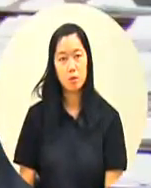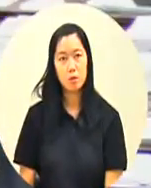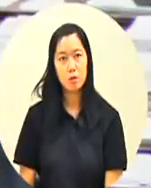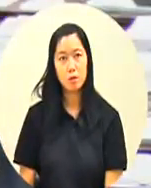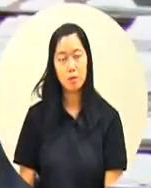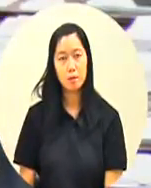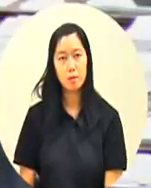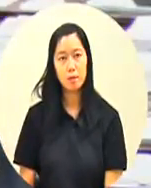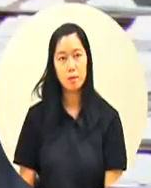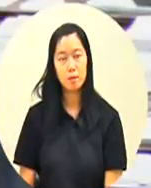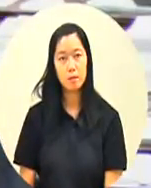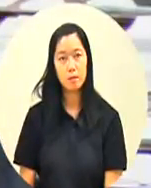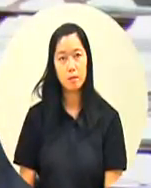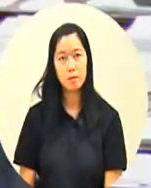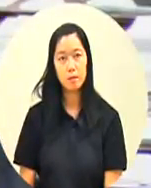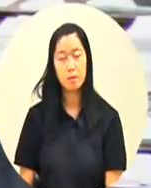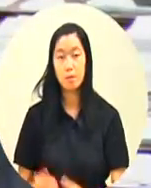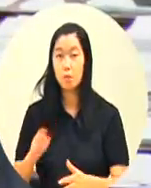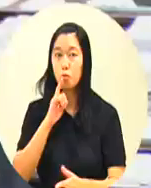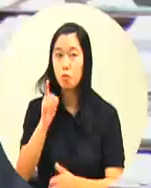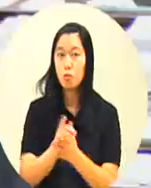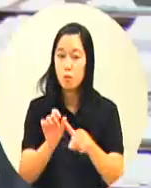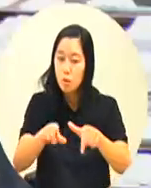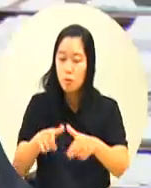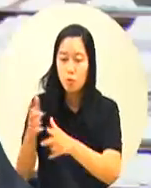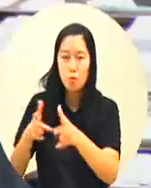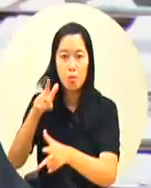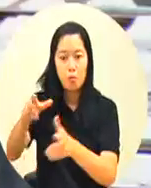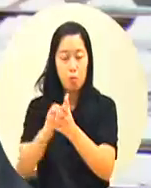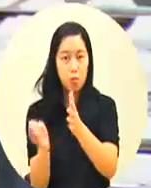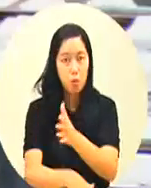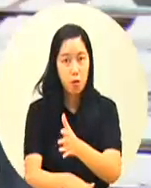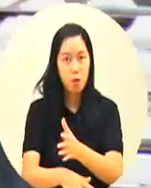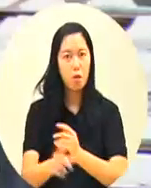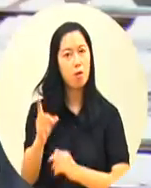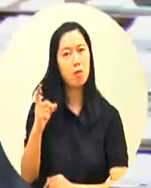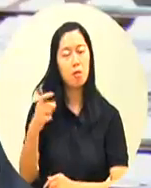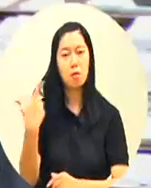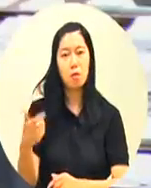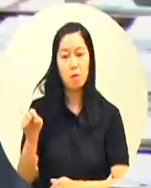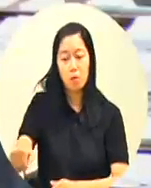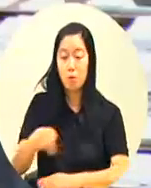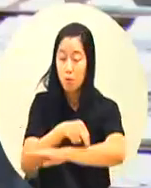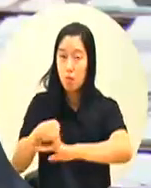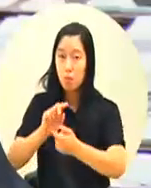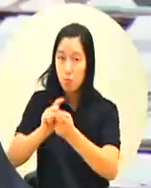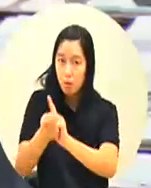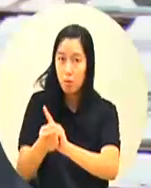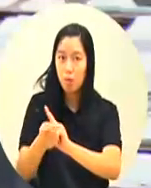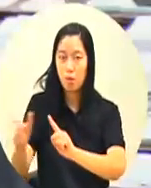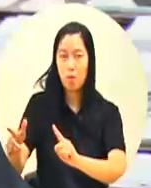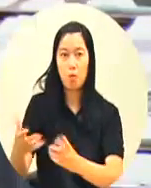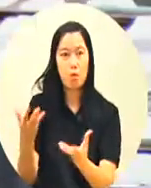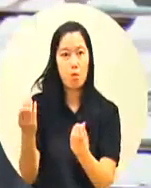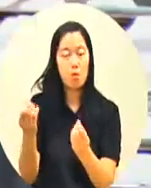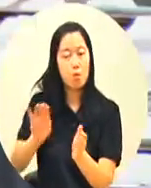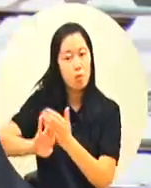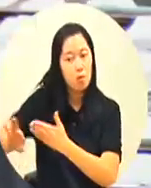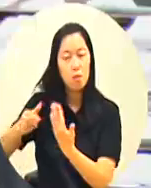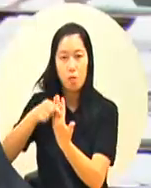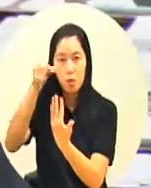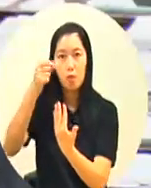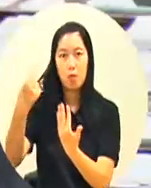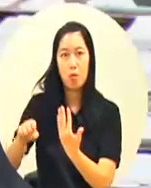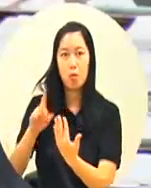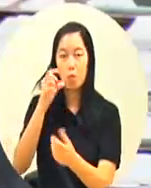些我也不能把这些产业就不要了，但是这些产业的转型其实我们没有别条路，只有走